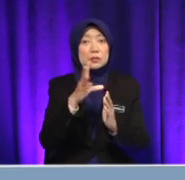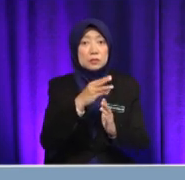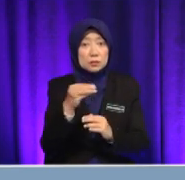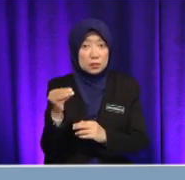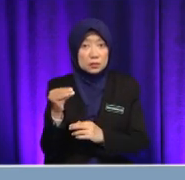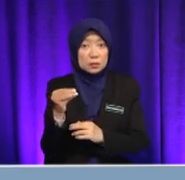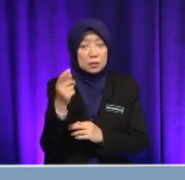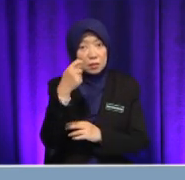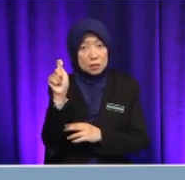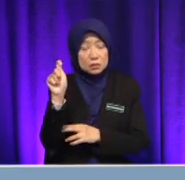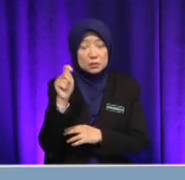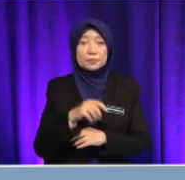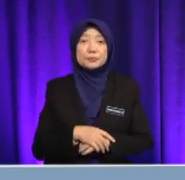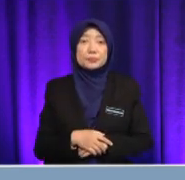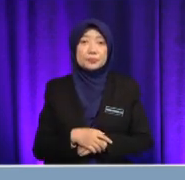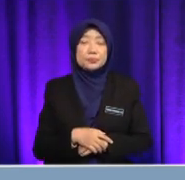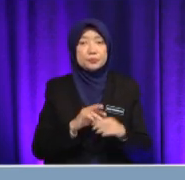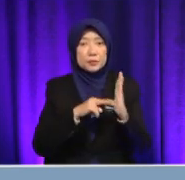image Dante